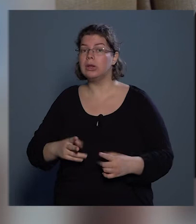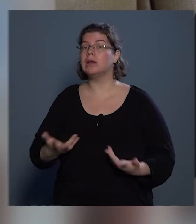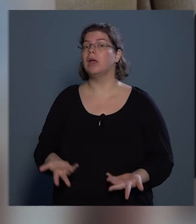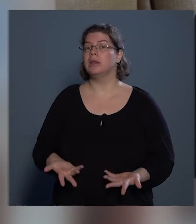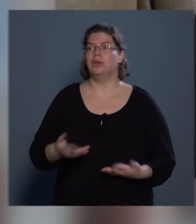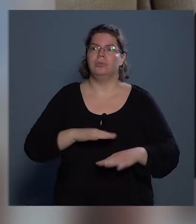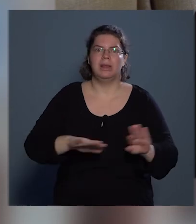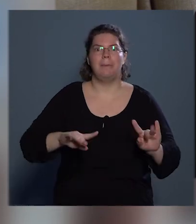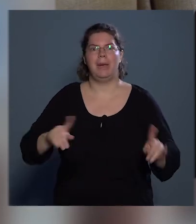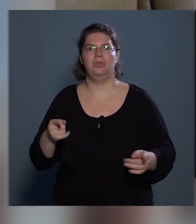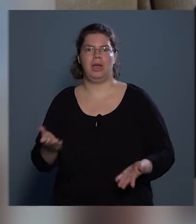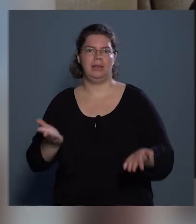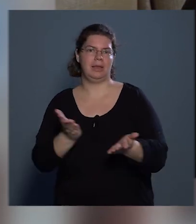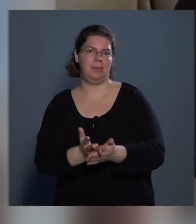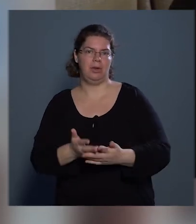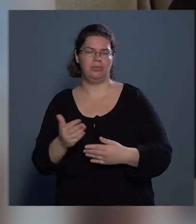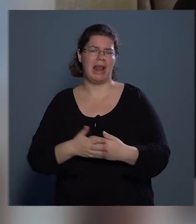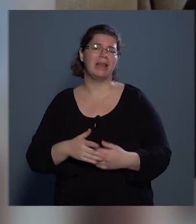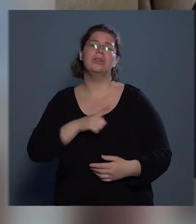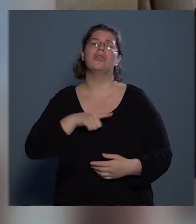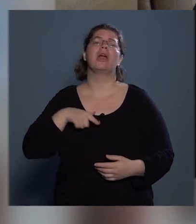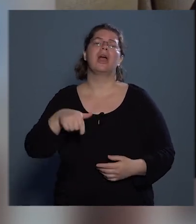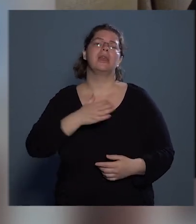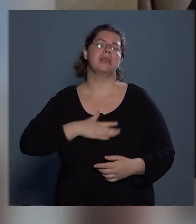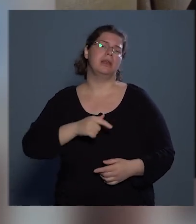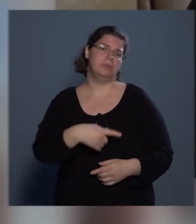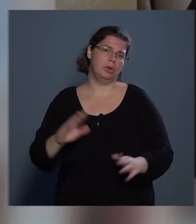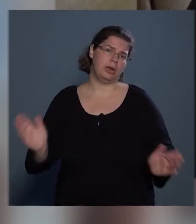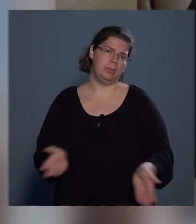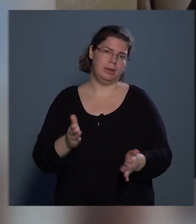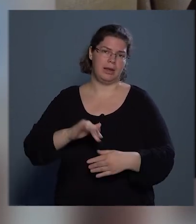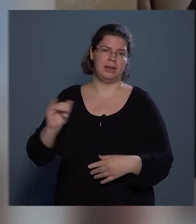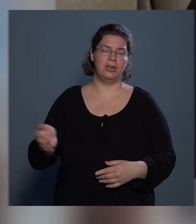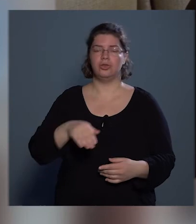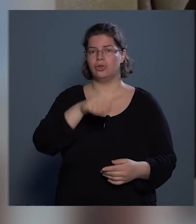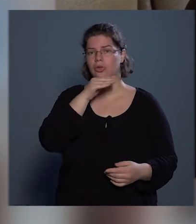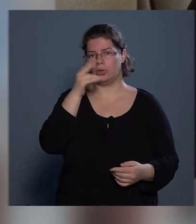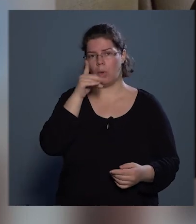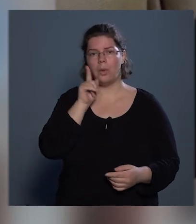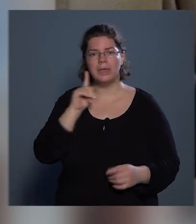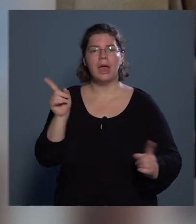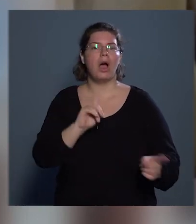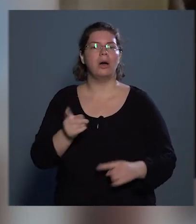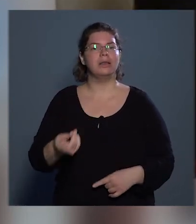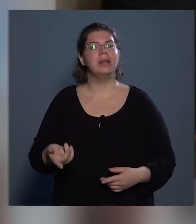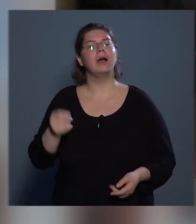ehhez képest mellékes. Úgyhogy én csak erre szeretném önöket biztatni, és akkor Szőnyi Attila képviselő úr a szó.